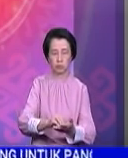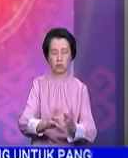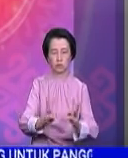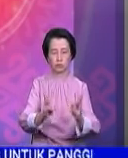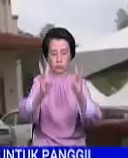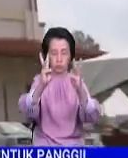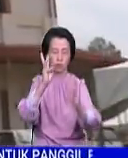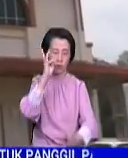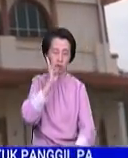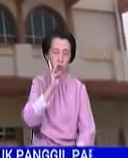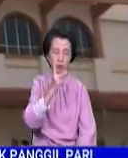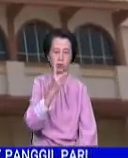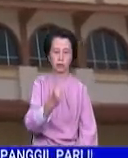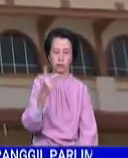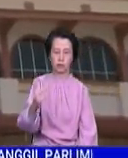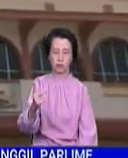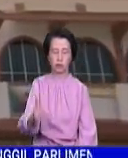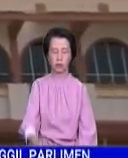Kinabalu.